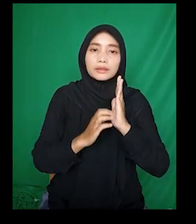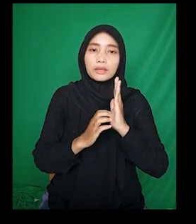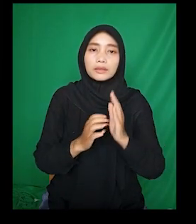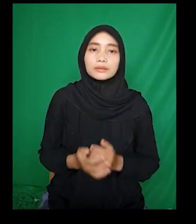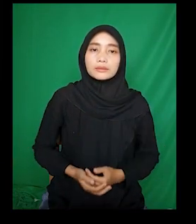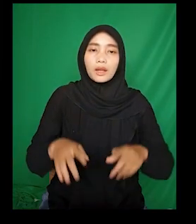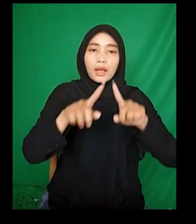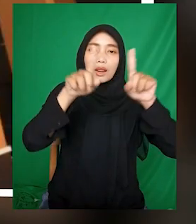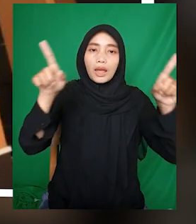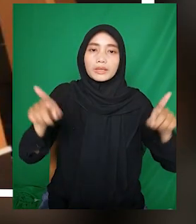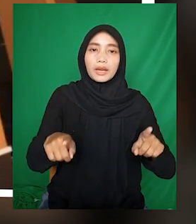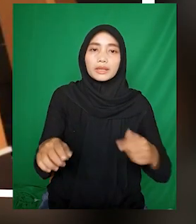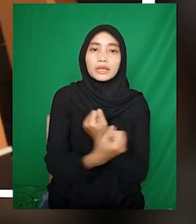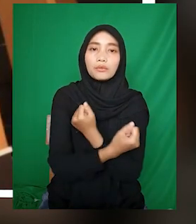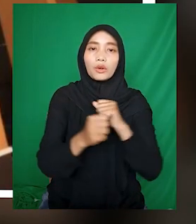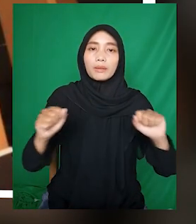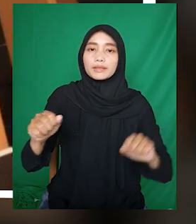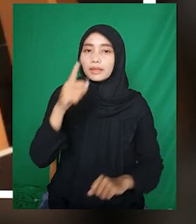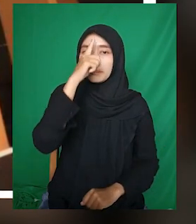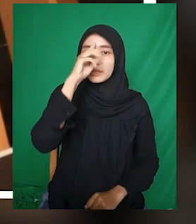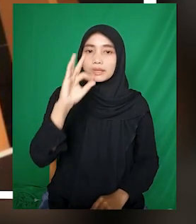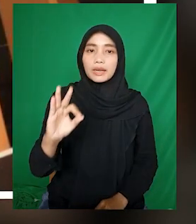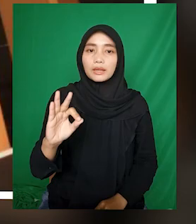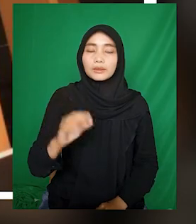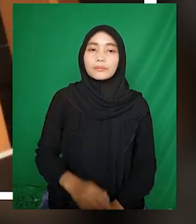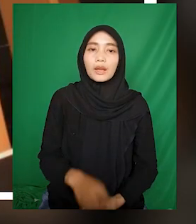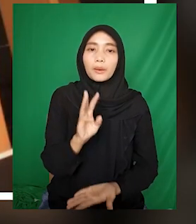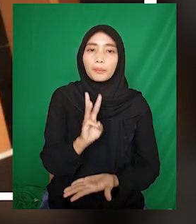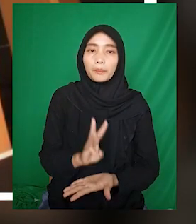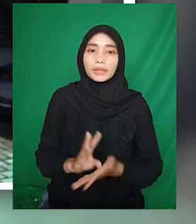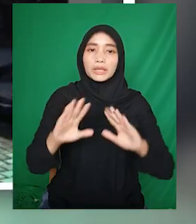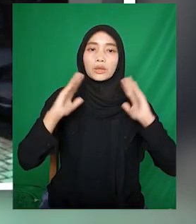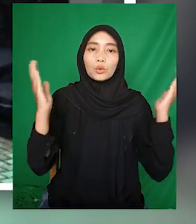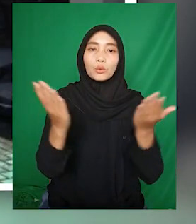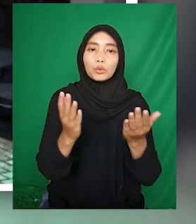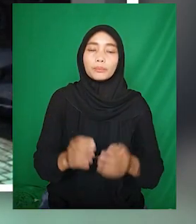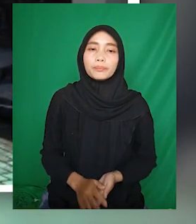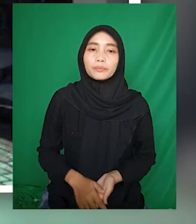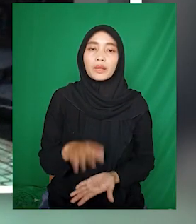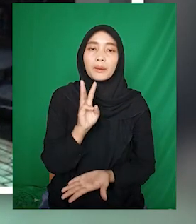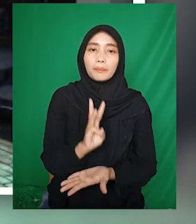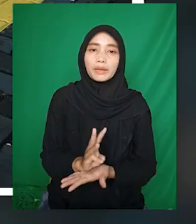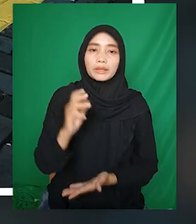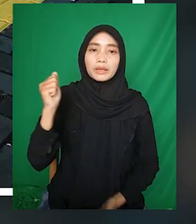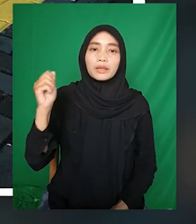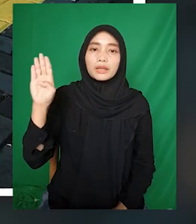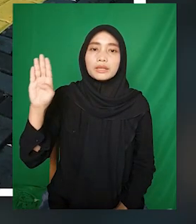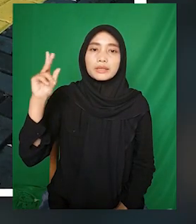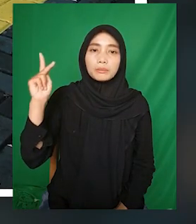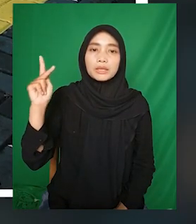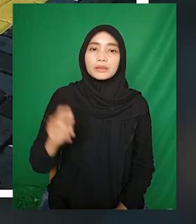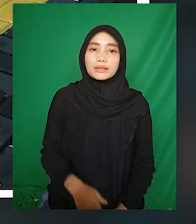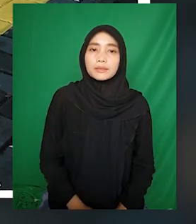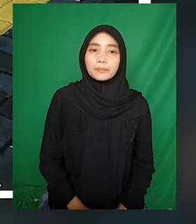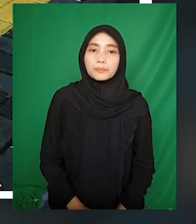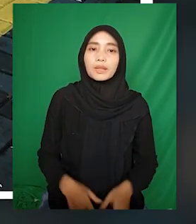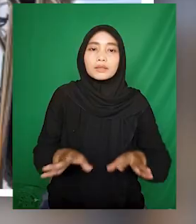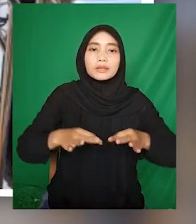antrian, layar informasi persidangan, parkir umum, parkir